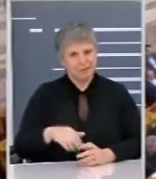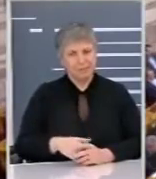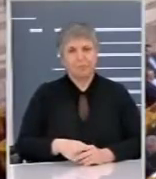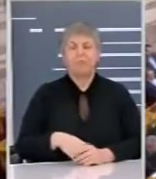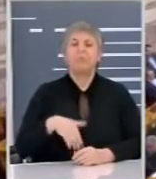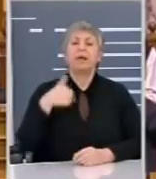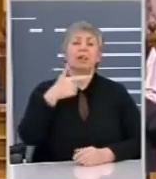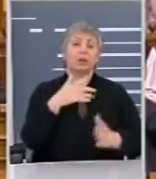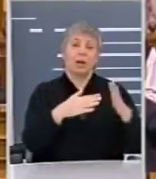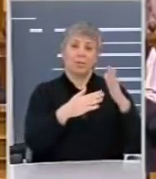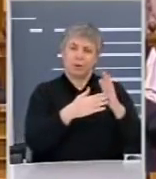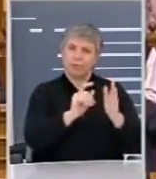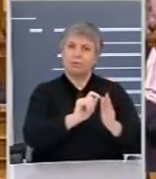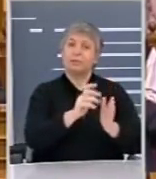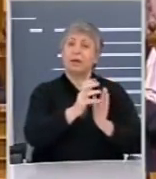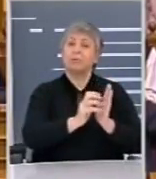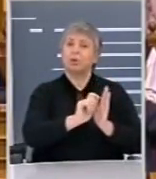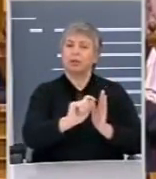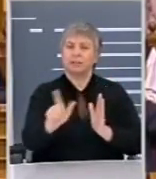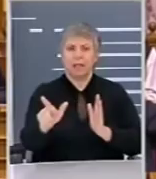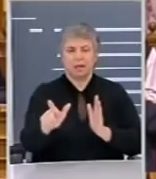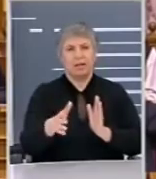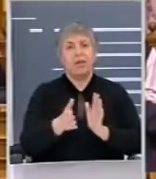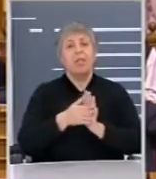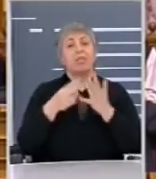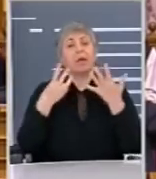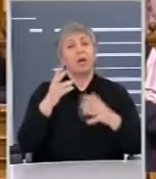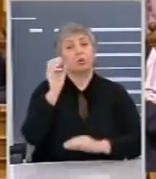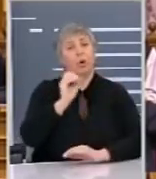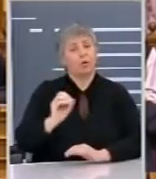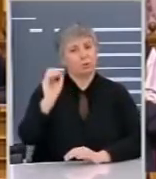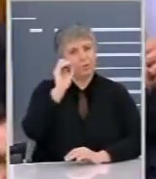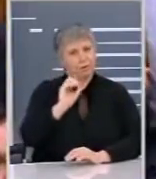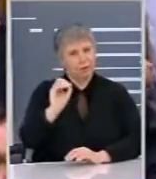ο κύριος Φάμελος λοιπόν στέλνει επιστολή 18 Δεκάτου, όπου ζητά